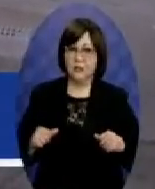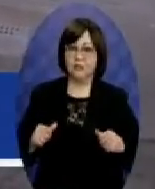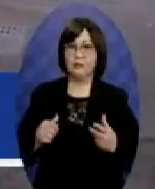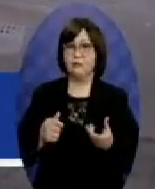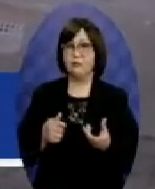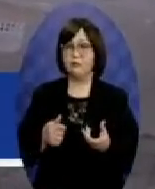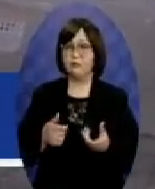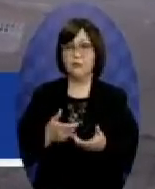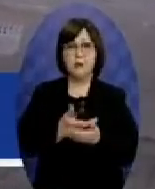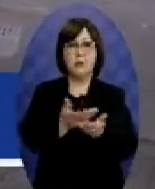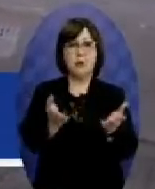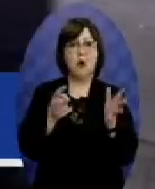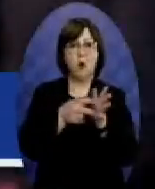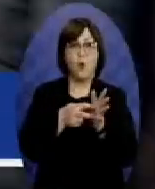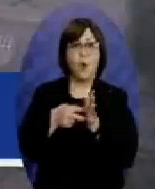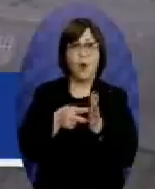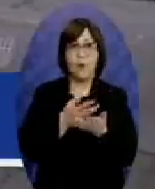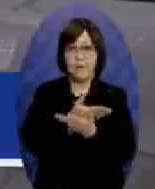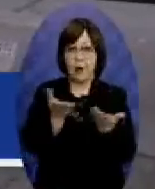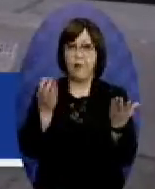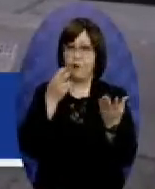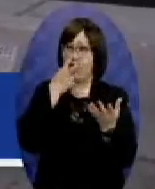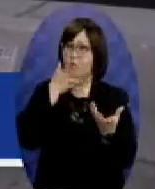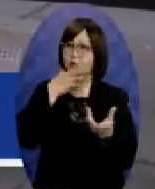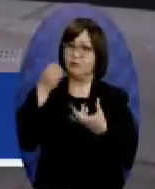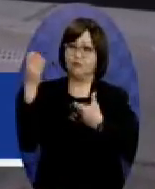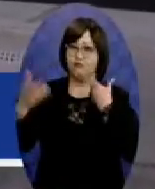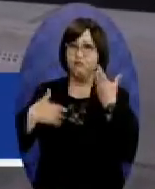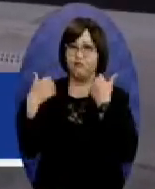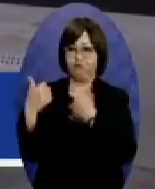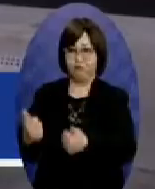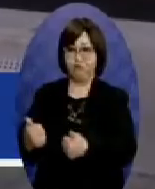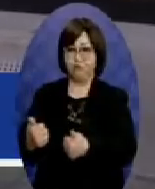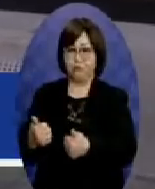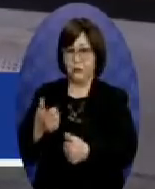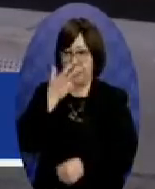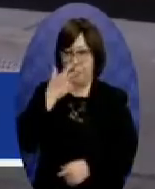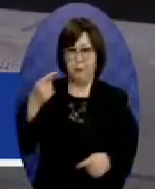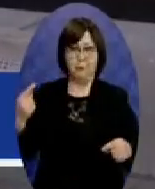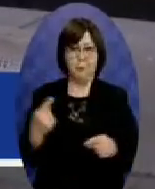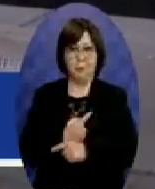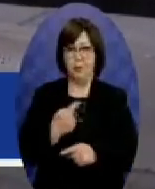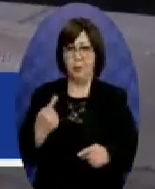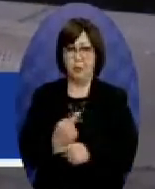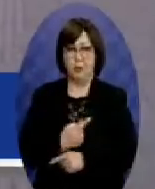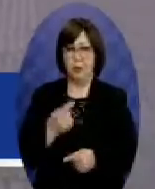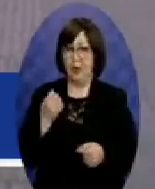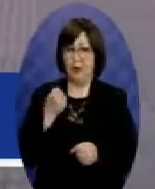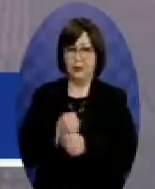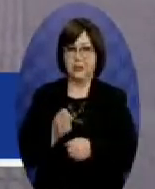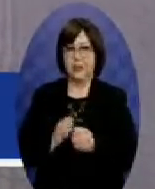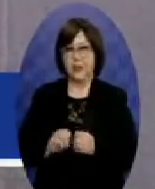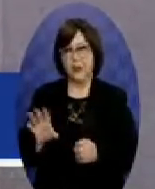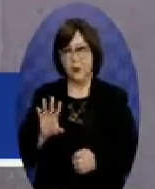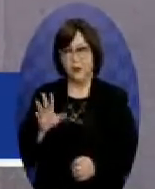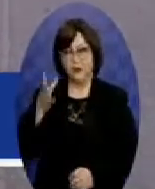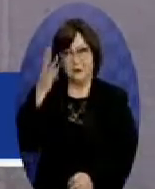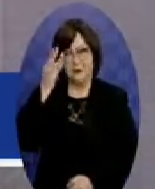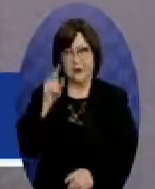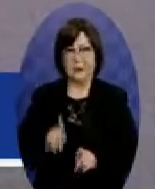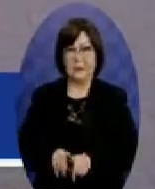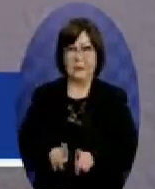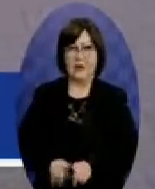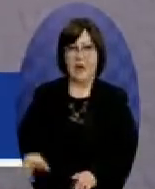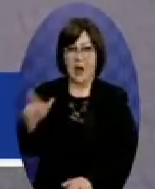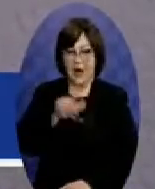үнэхээр сэтгэл зүрхнээсээ баярлж байна. Үнэн зөв ажил бол. Буруу ажиллаад одоо бас янз бүрийн болчихдгүй л бол. Газрын баялаг гэдэг бол ард бүх